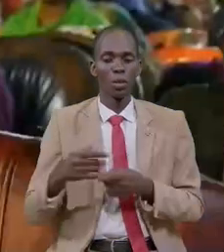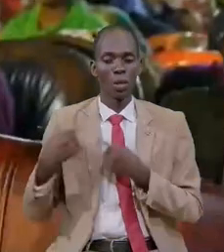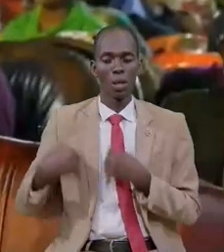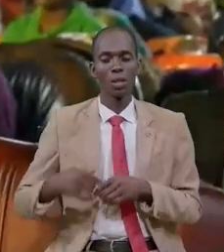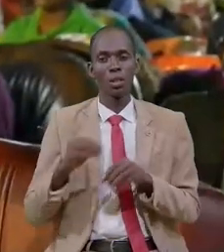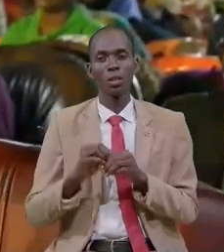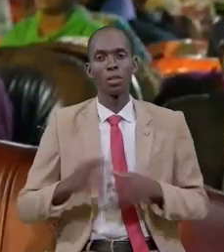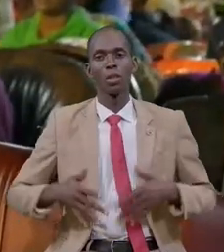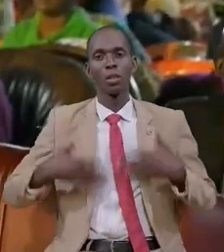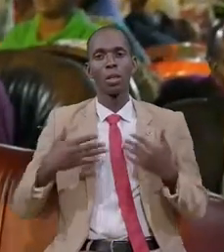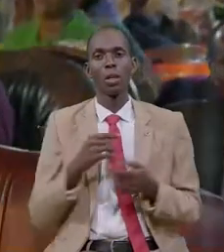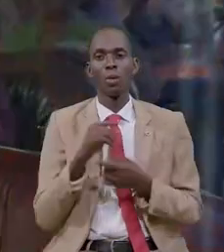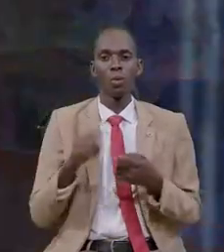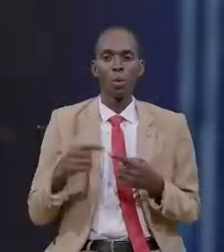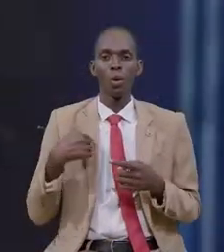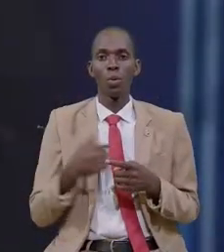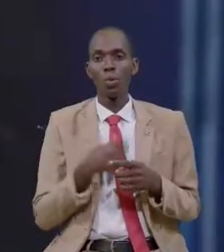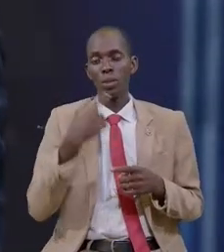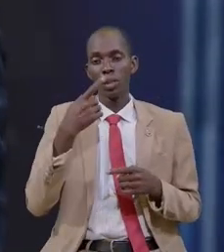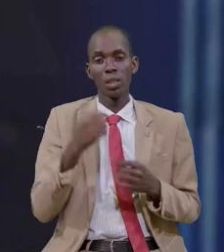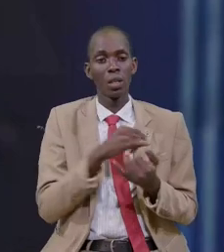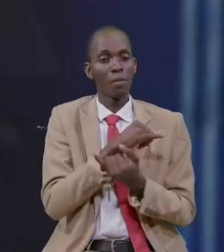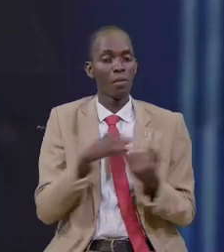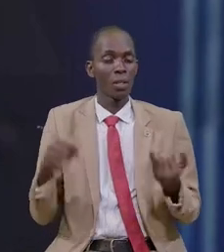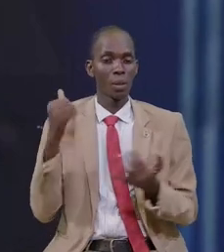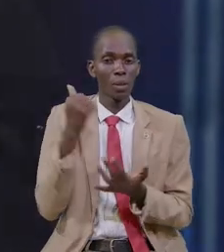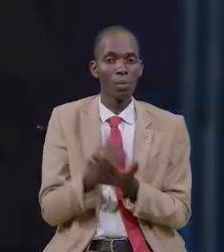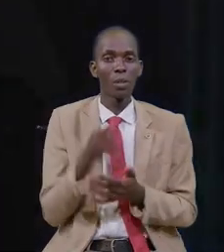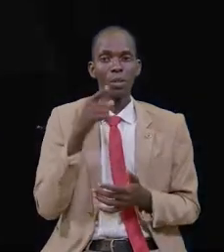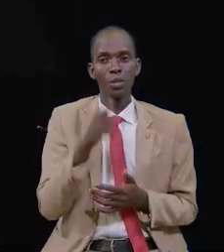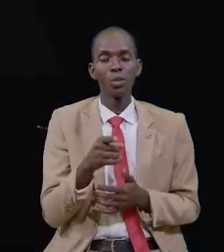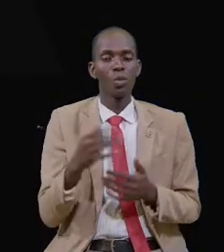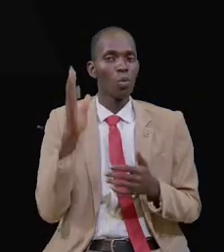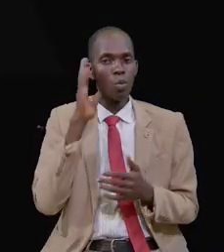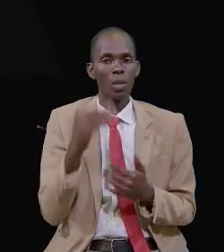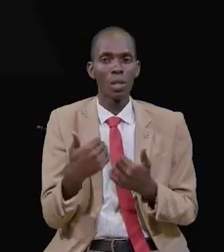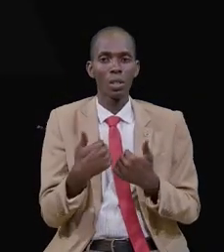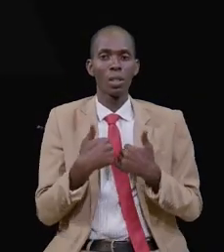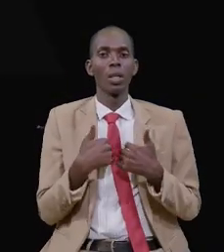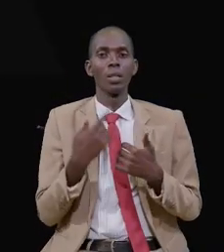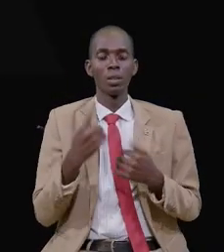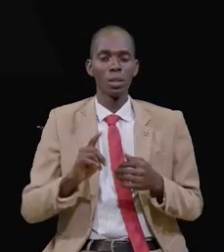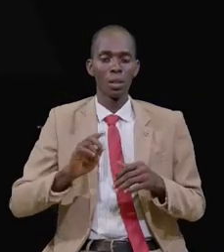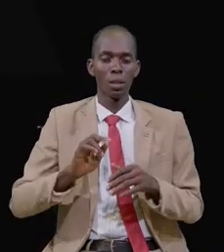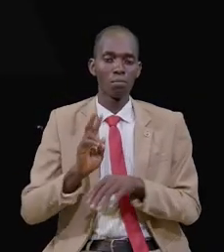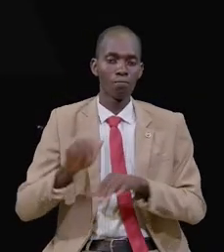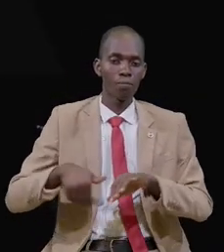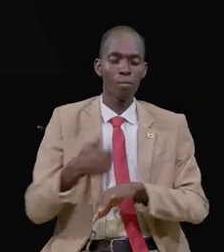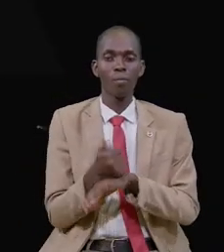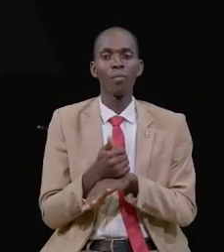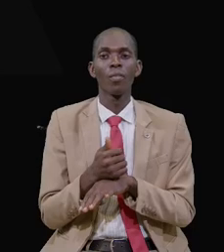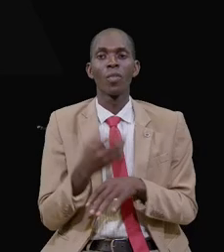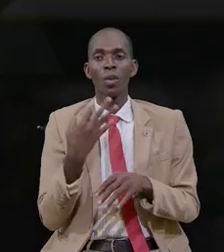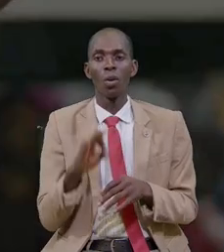vie. Et quand nous dirons le dernier Amen, tu auras l'alerte, la paix est venue,